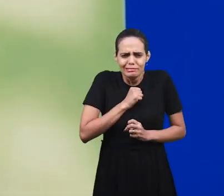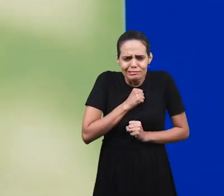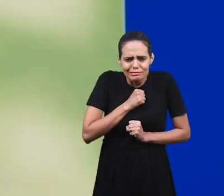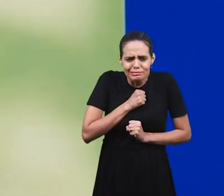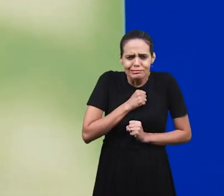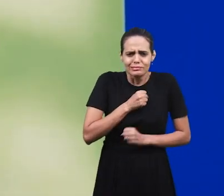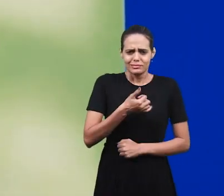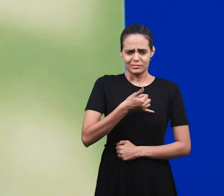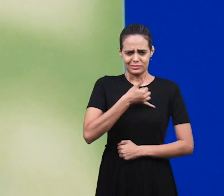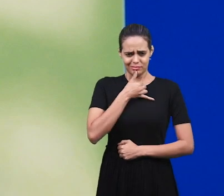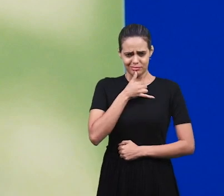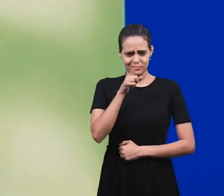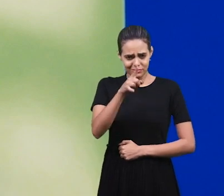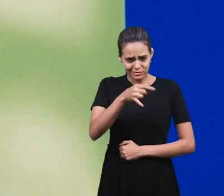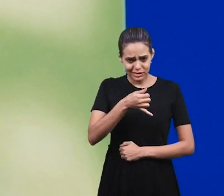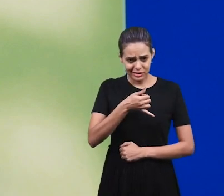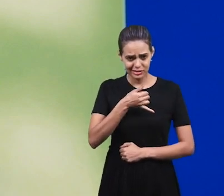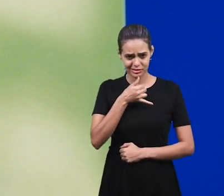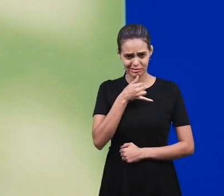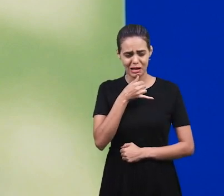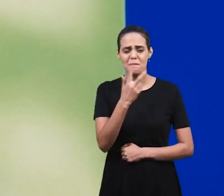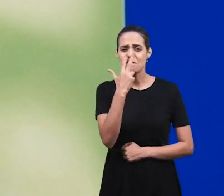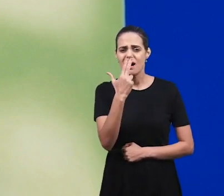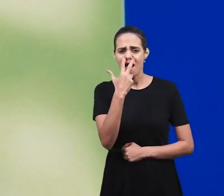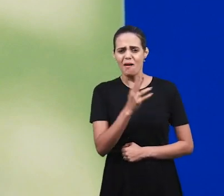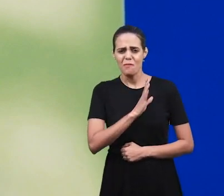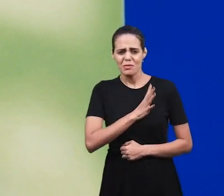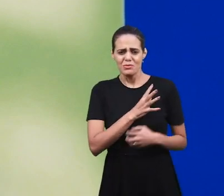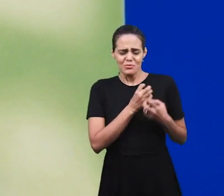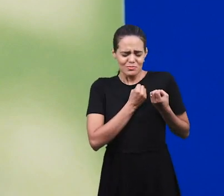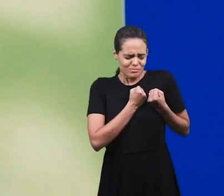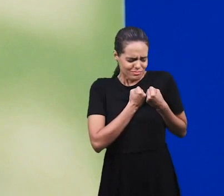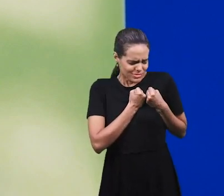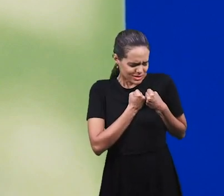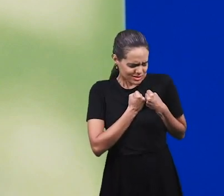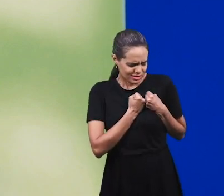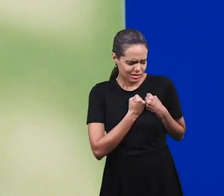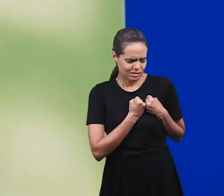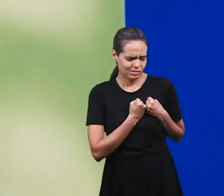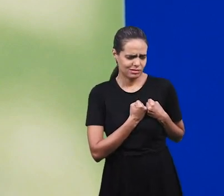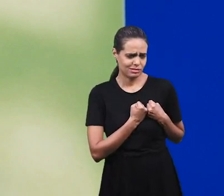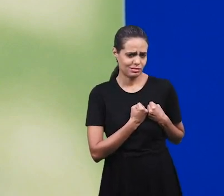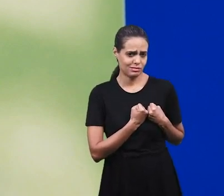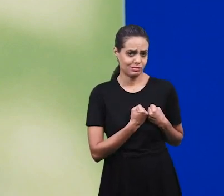Vous êtes attristés? Il y a un poids dans votre cœur?